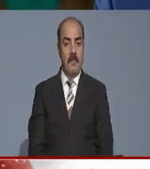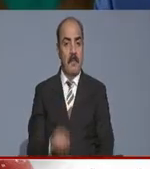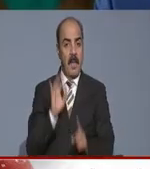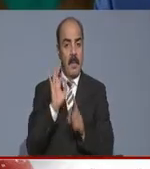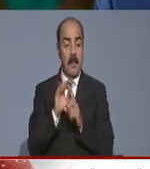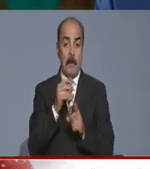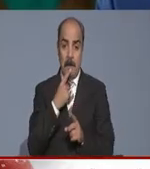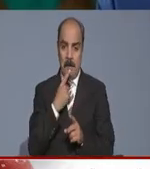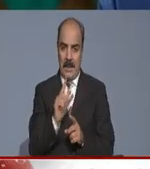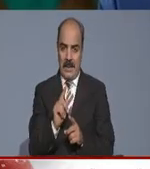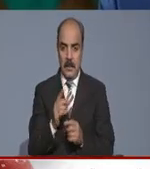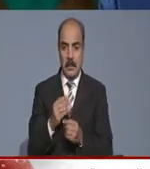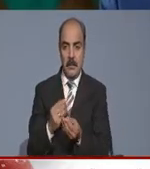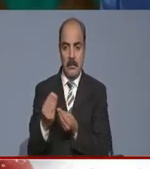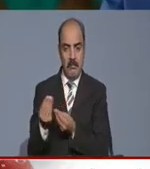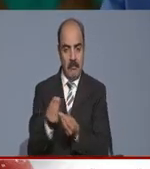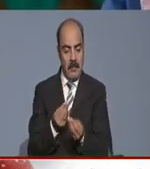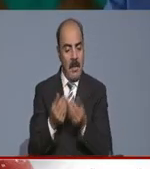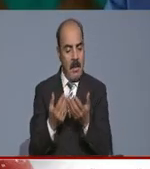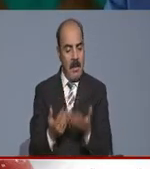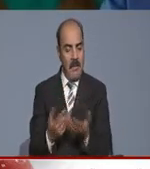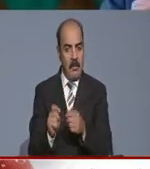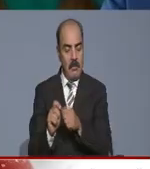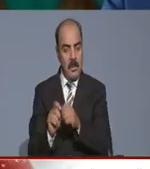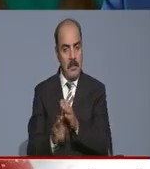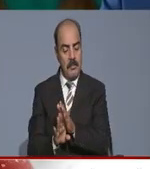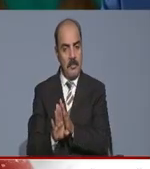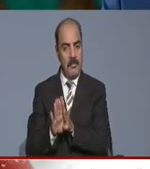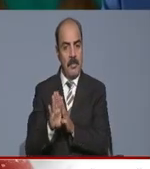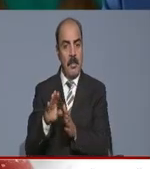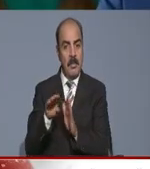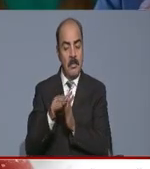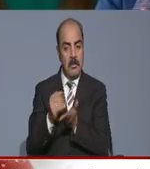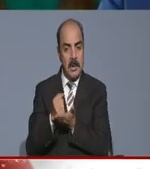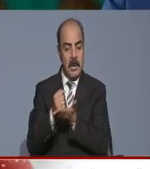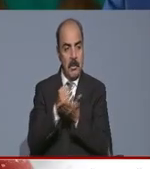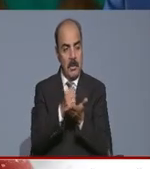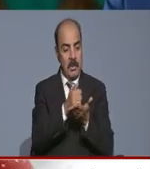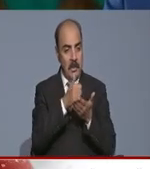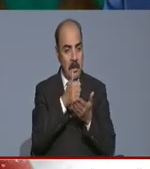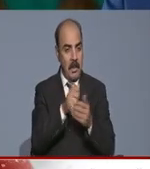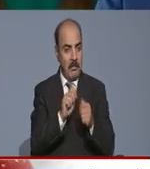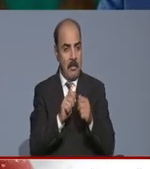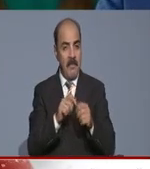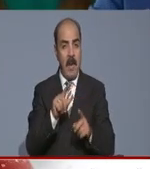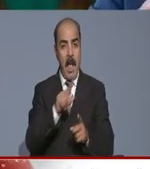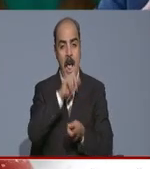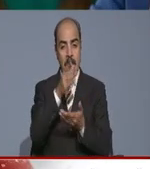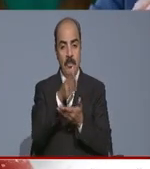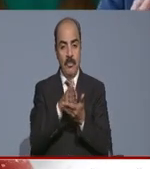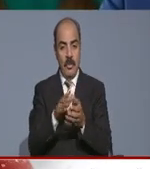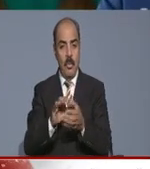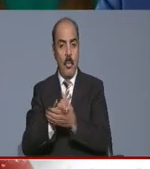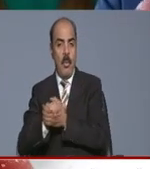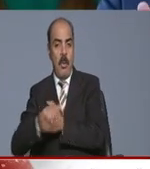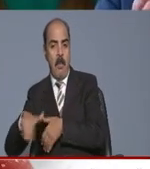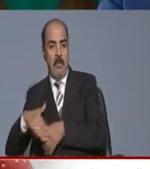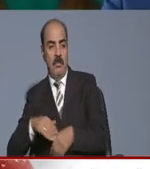لا يمكن إرجاء هذا بعد هذا. أي نظام قد يقسم العالم إلى أصدقاء